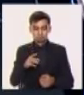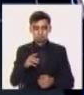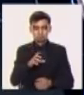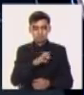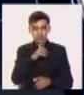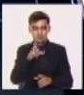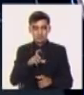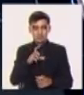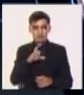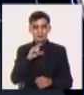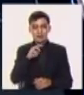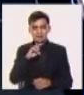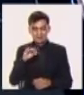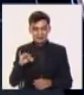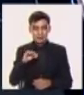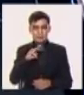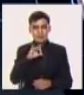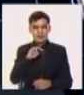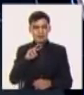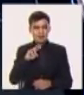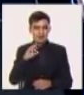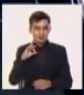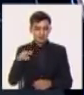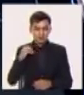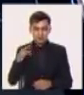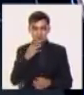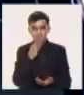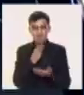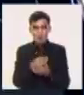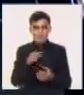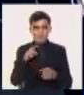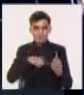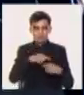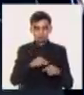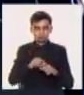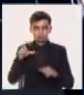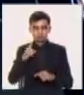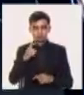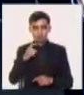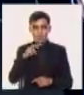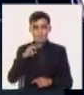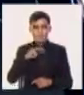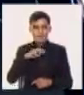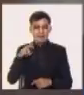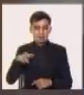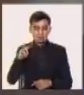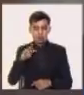если такое понятие. Основатель социальной сети Facebook увеличил свой капитал до 100 миллиардов долларов.